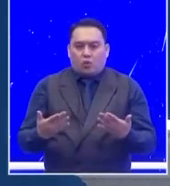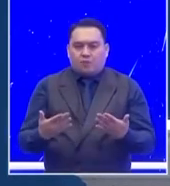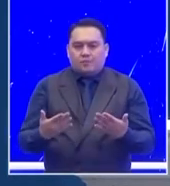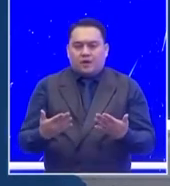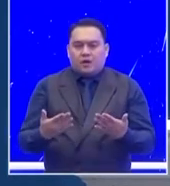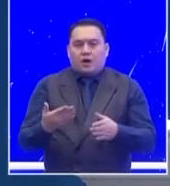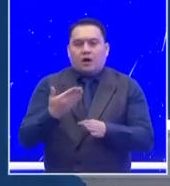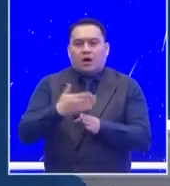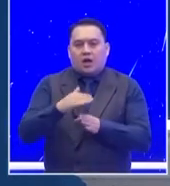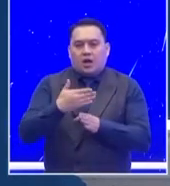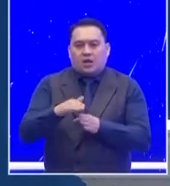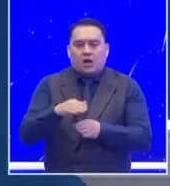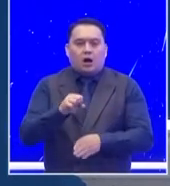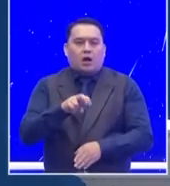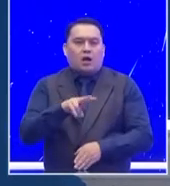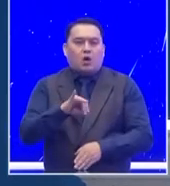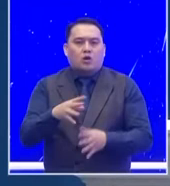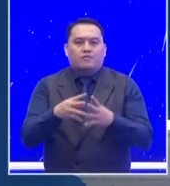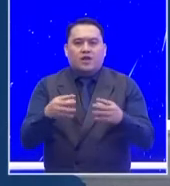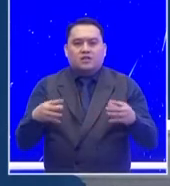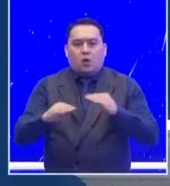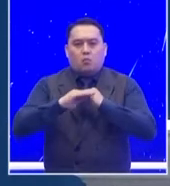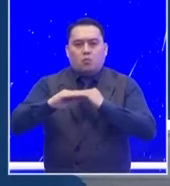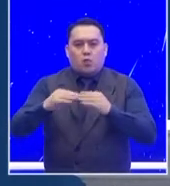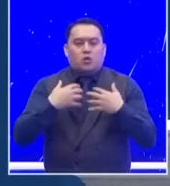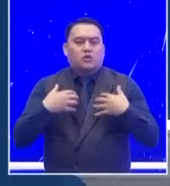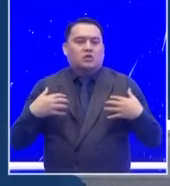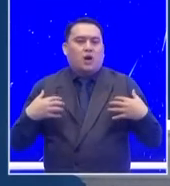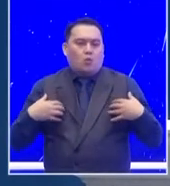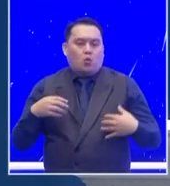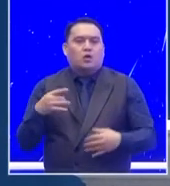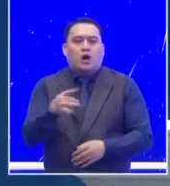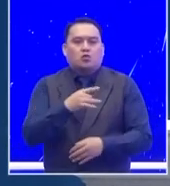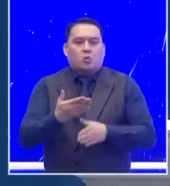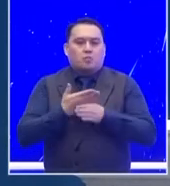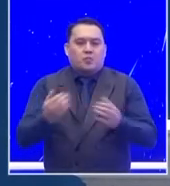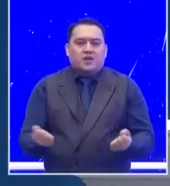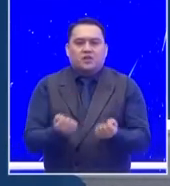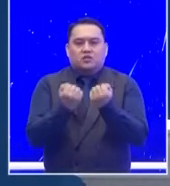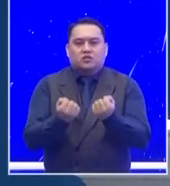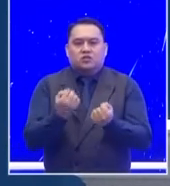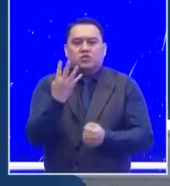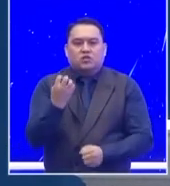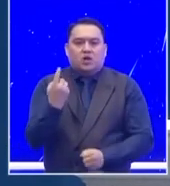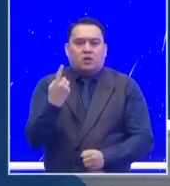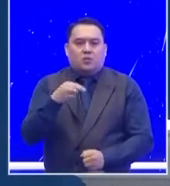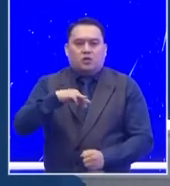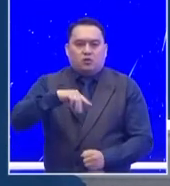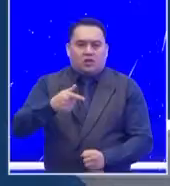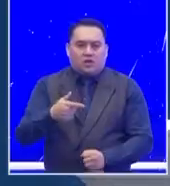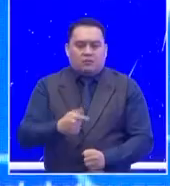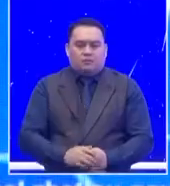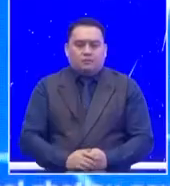путем кредитного партнерства «Алаколь» для весенних полевых работ и животноводства району была оказана поддержка на сумму 401 миллион